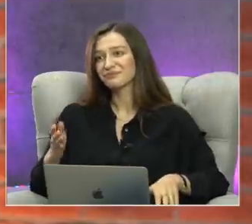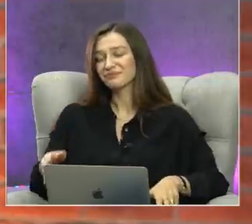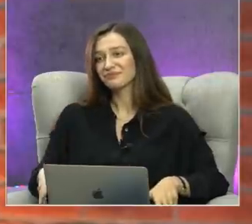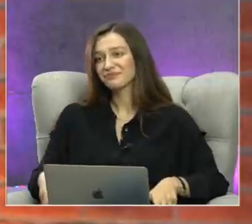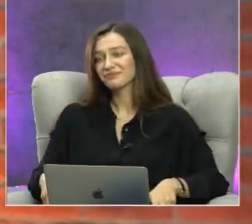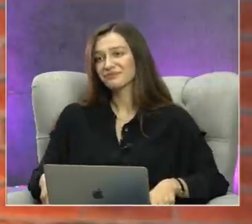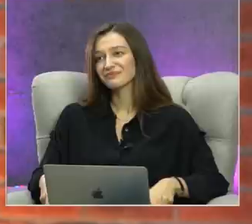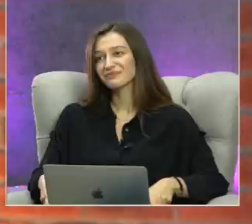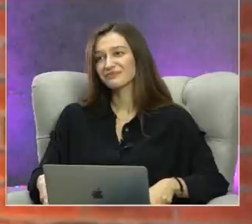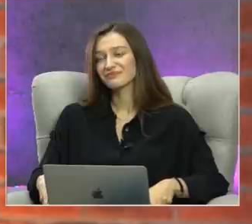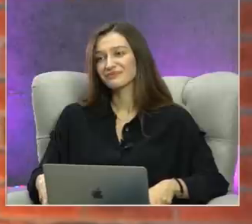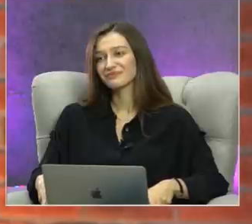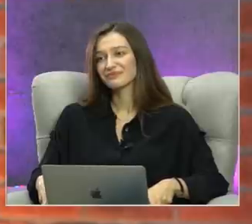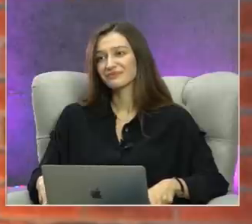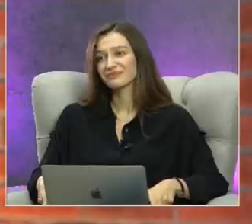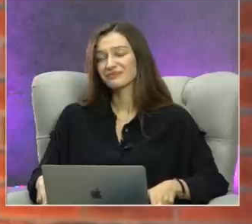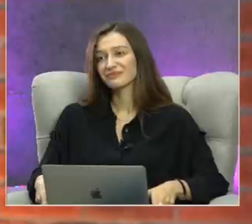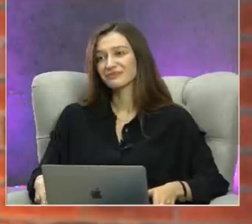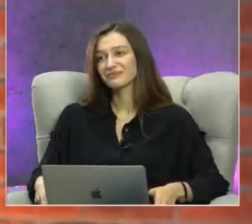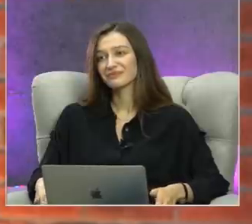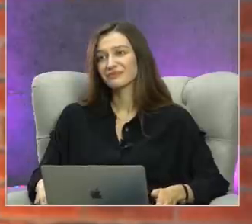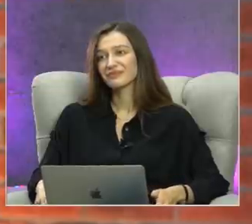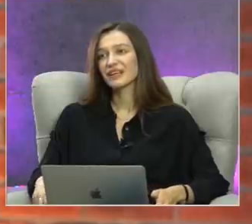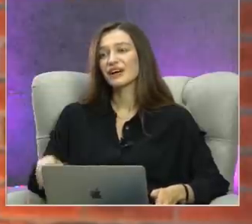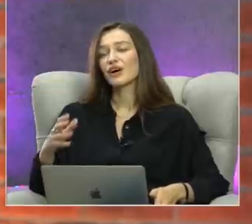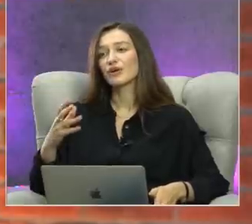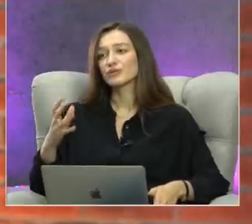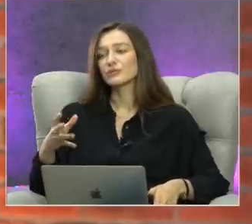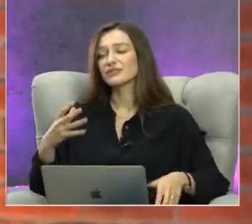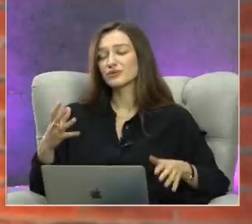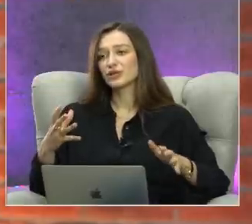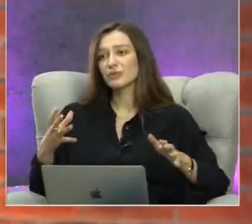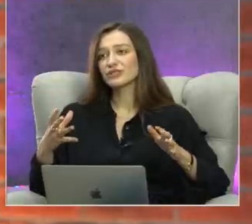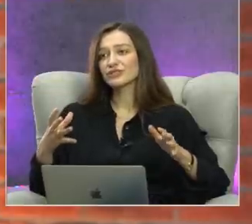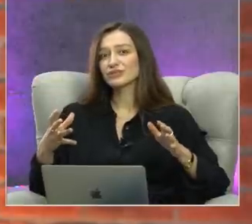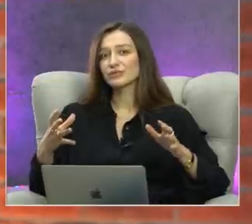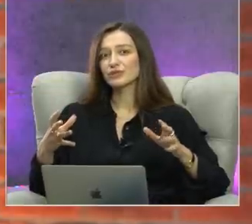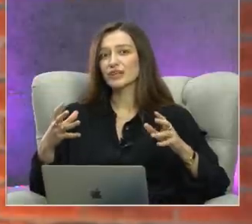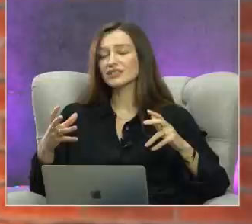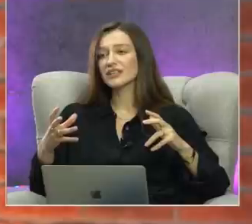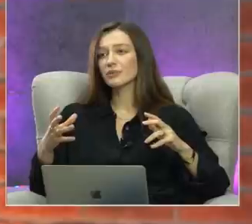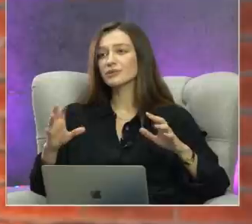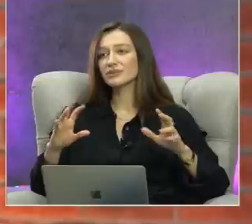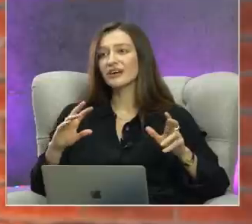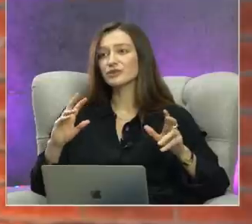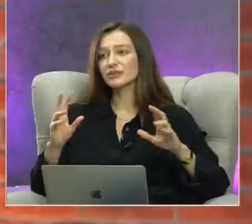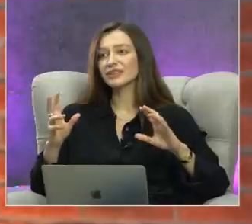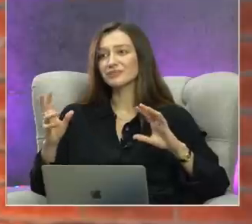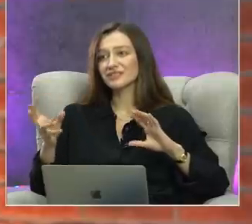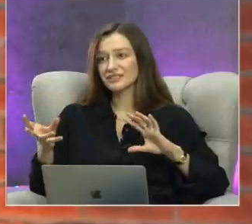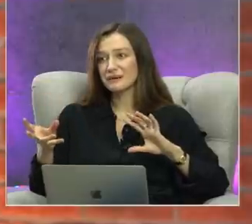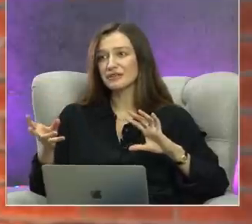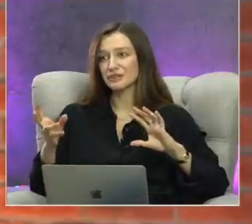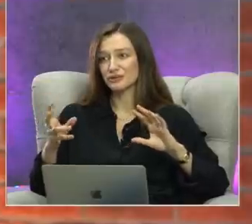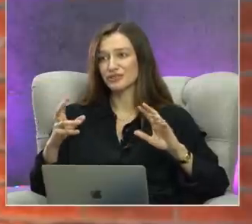bizim bu ihtiyacımızı karşılamaya çalışırken ortaya çıkmış fikirler. Hocam aslında söylemeye çalıştığım şey şu, heyecanlanmam sebebi yanlış bir yere